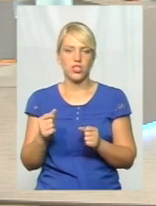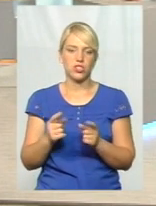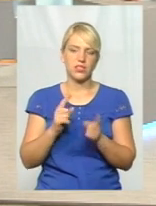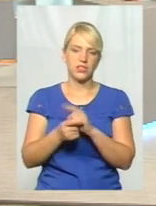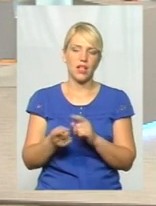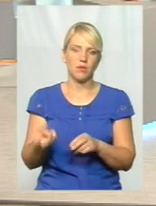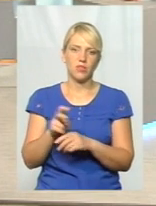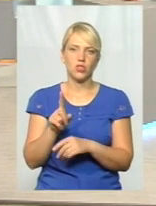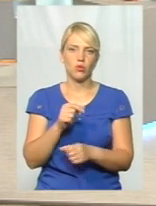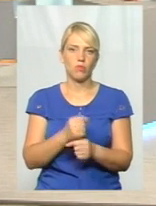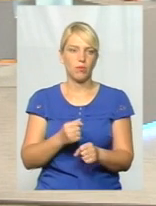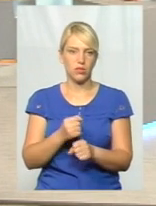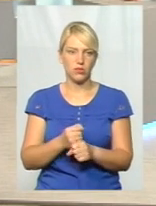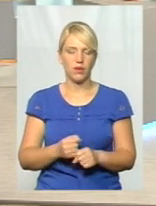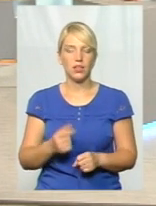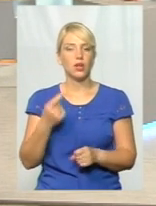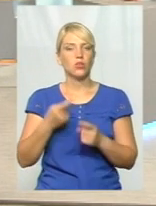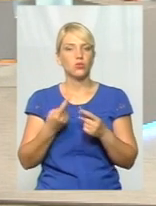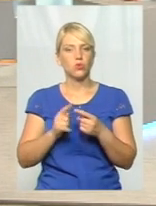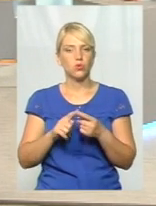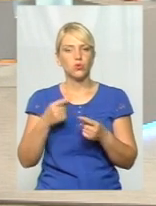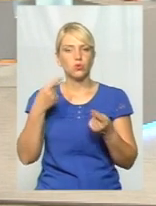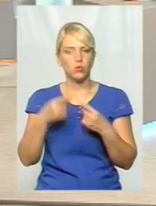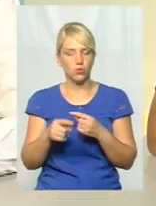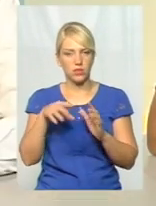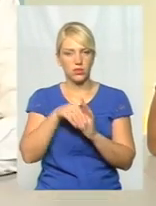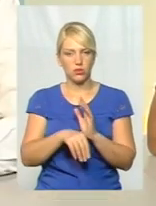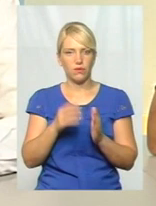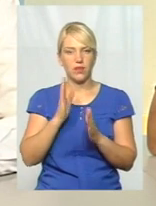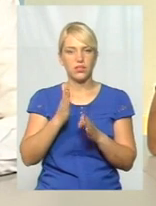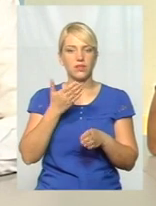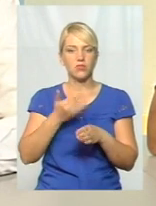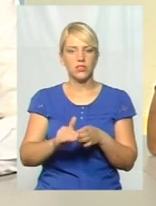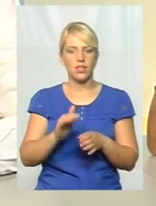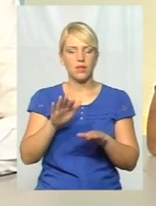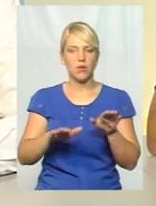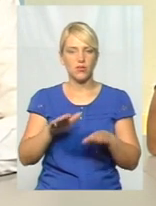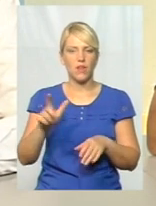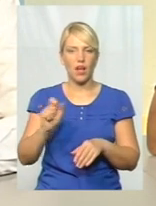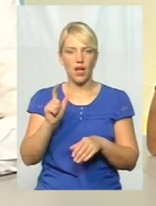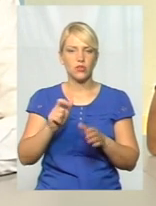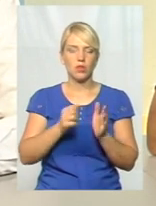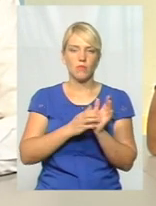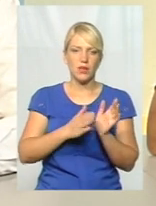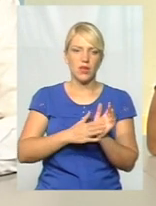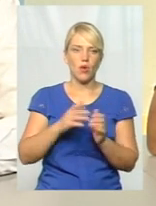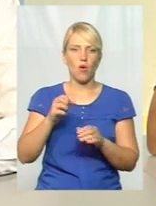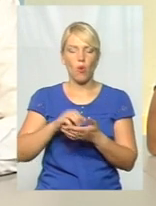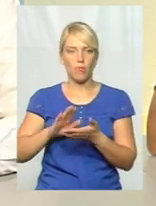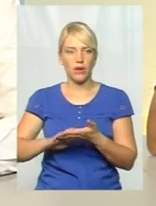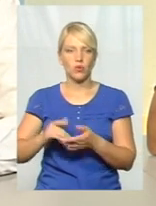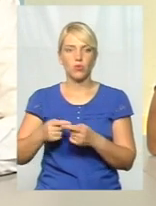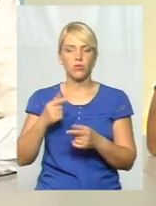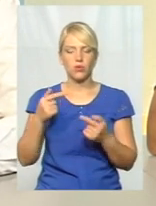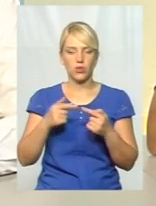тут ще є друга складова. Ми говоримо зараз тільки в частині балансування газу, обліку і так далі. Сьогодні я наведу